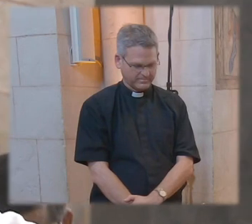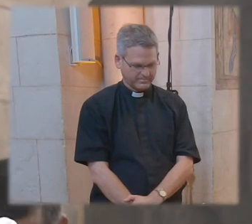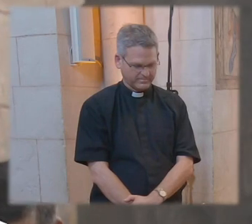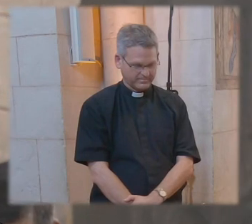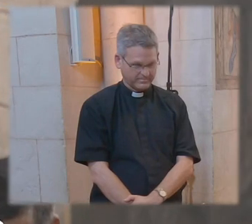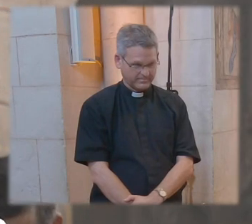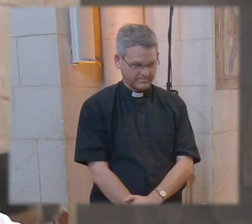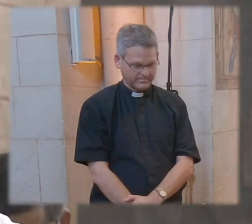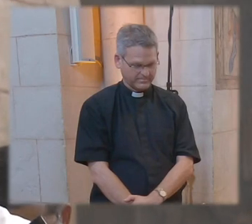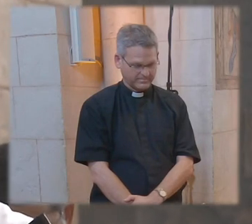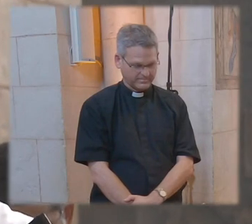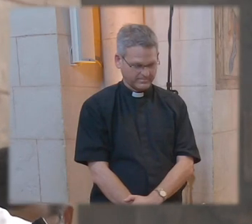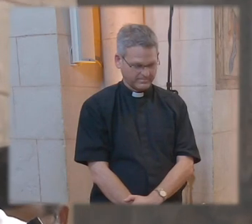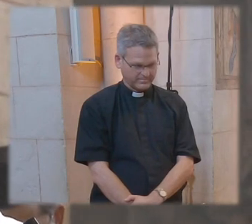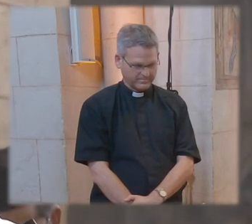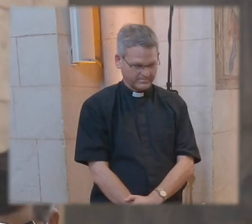Gottes,